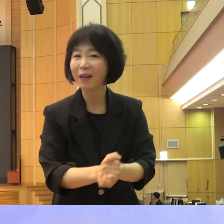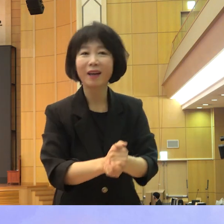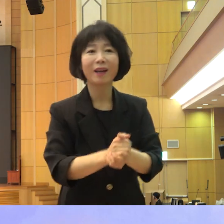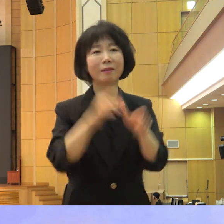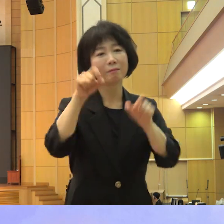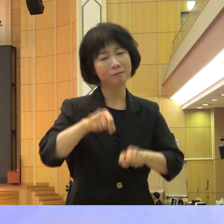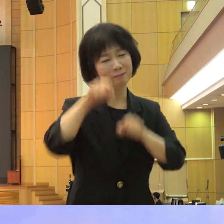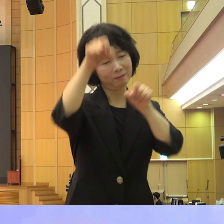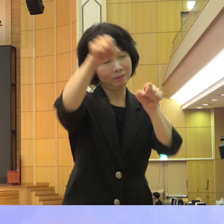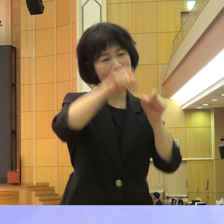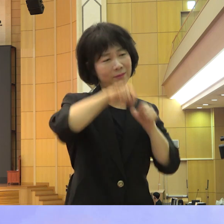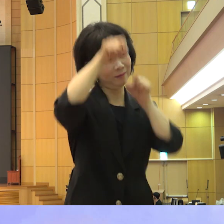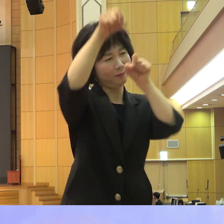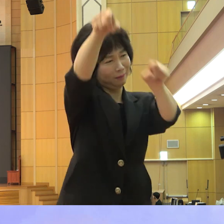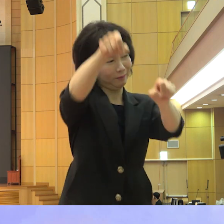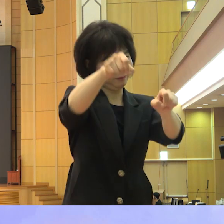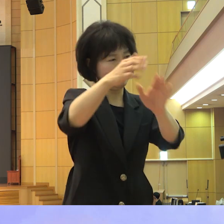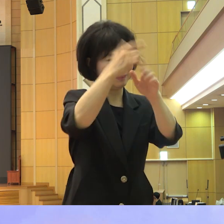자,